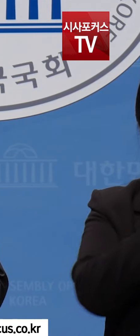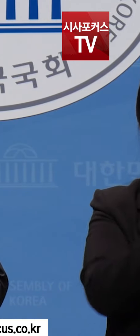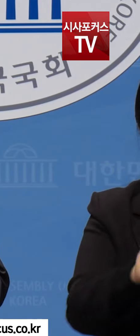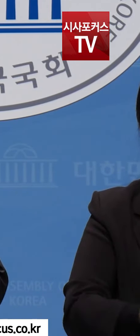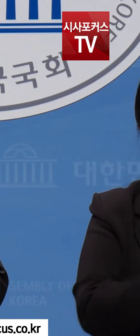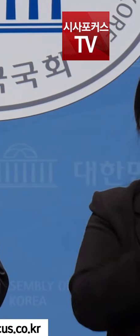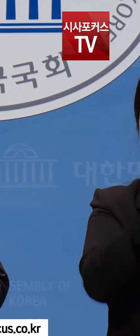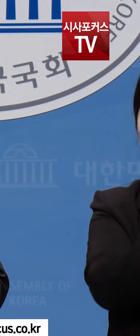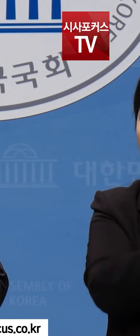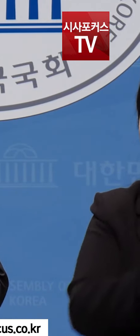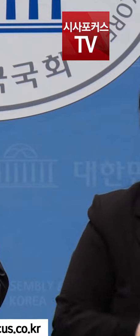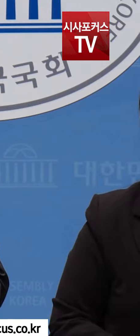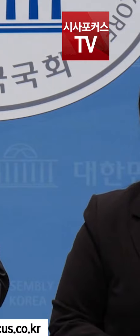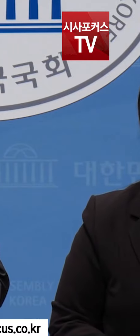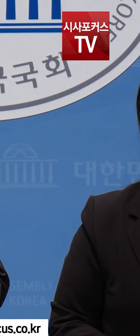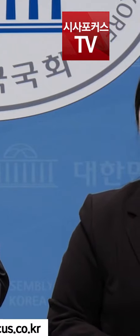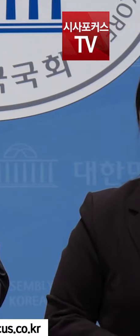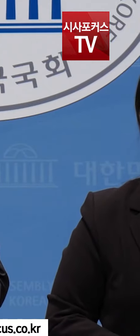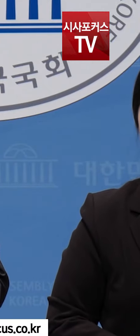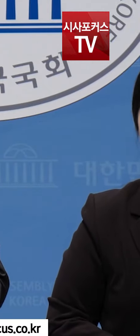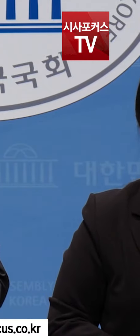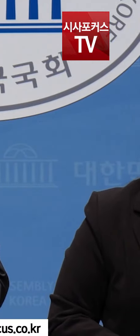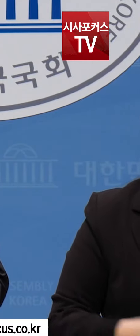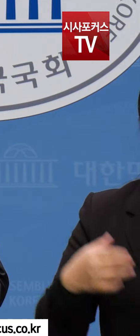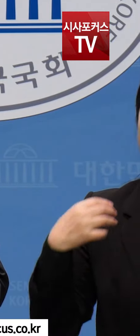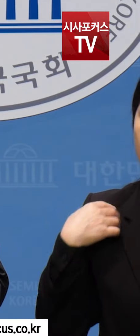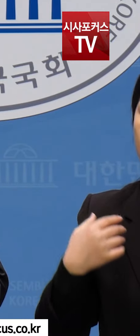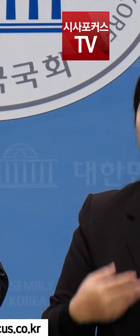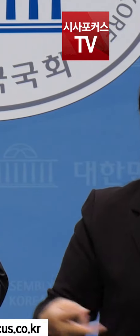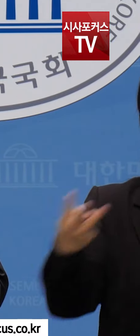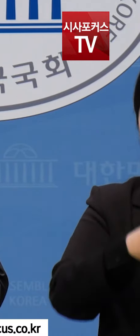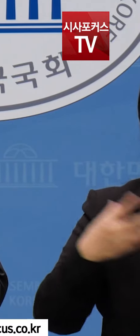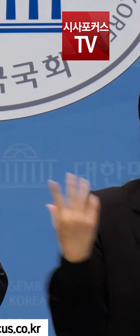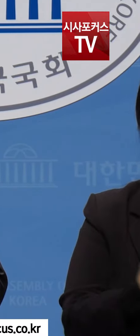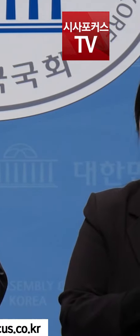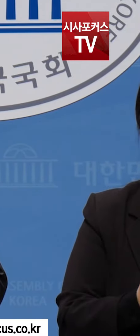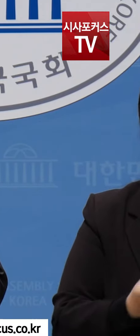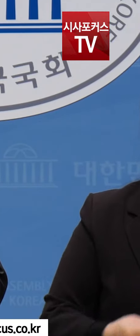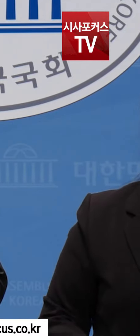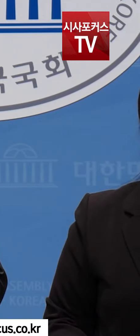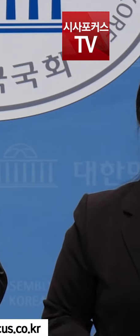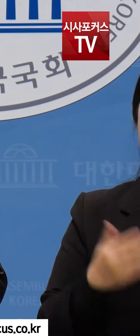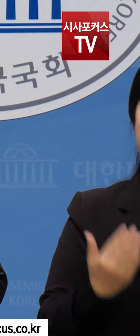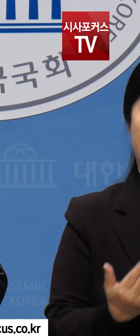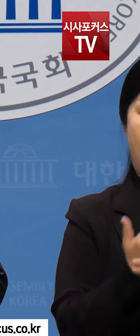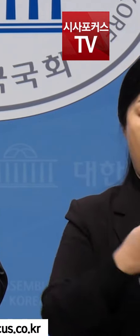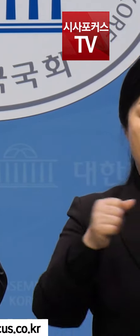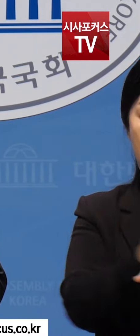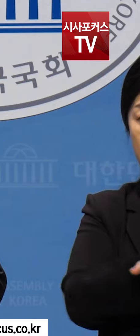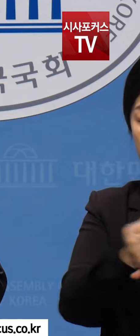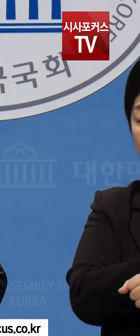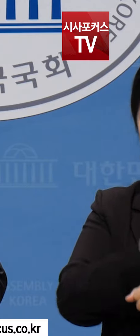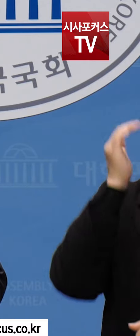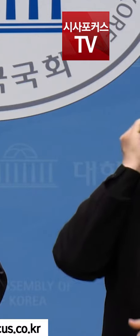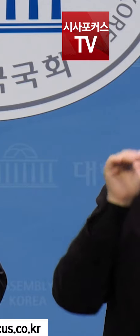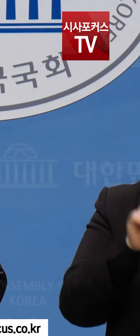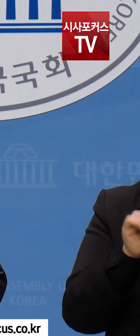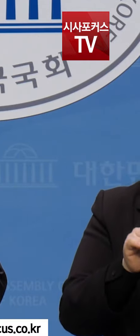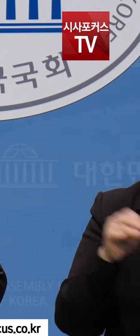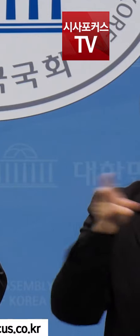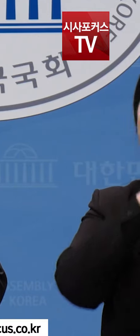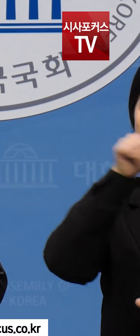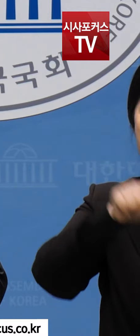이어 국민의힘까지 그야말로 당 정대가 이 사건을 조직적으로 방해하고